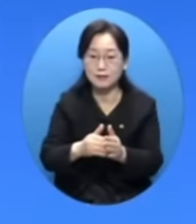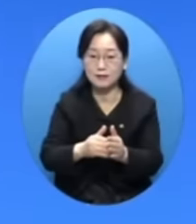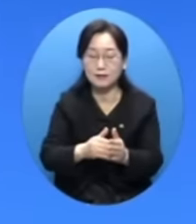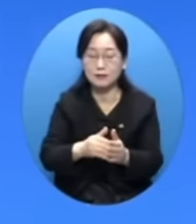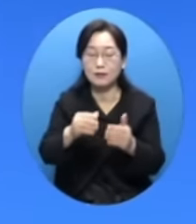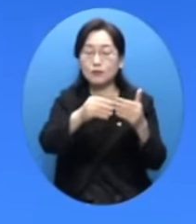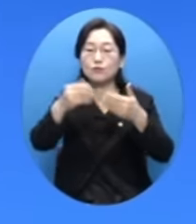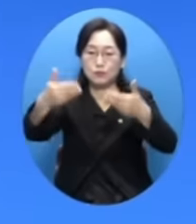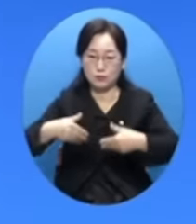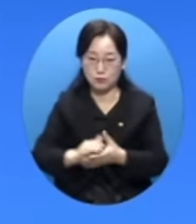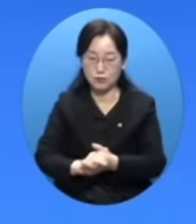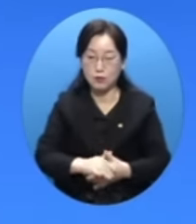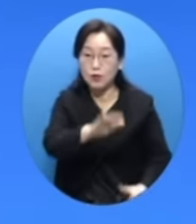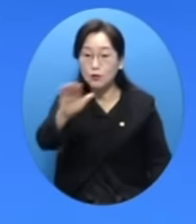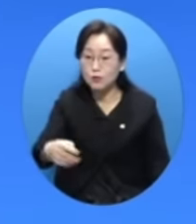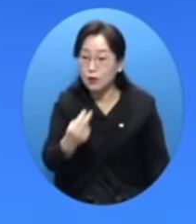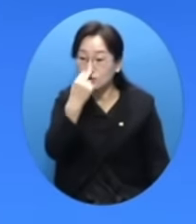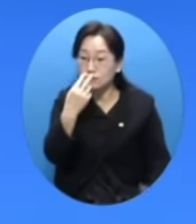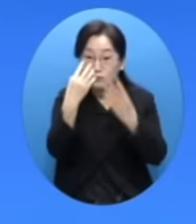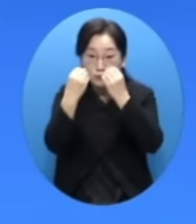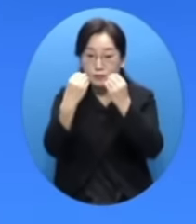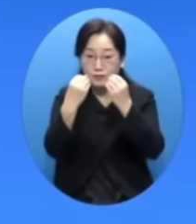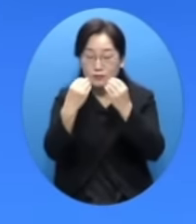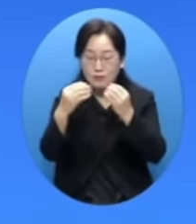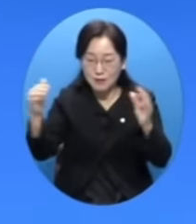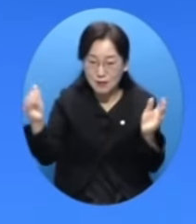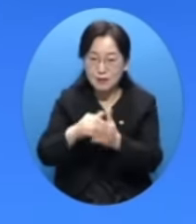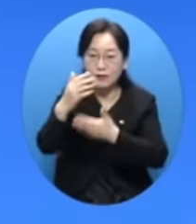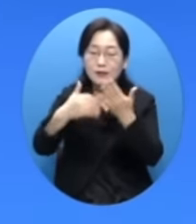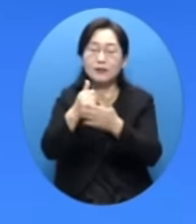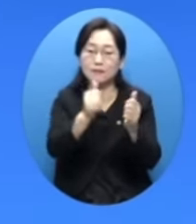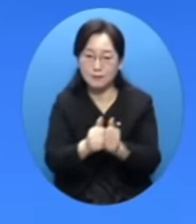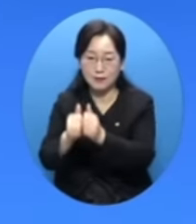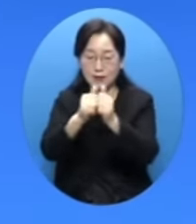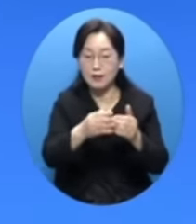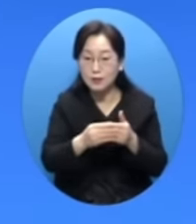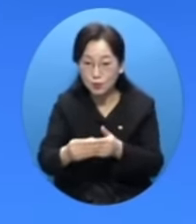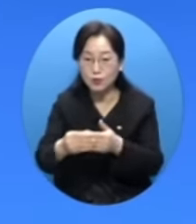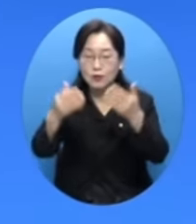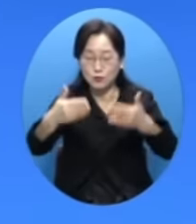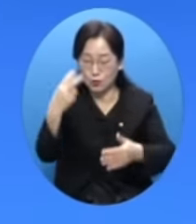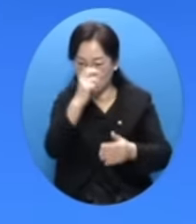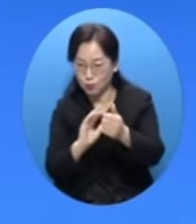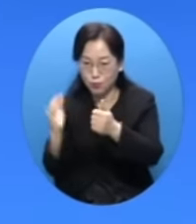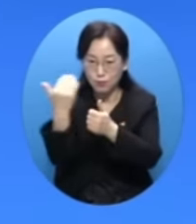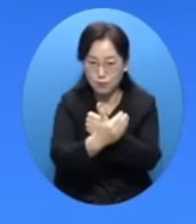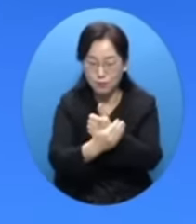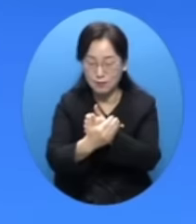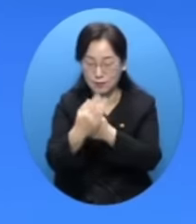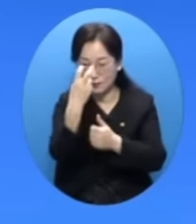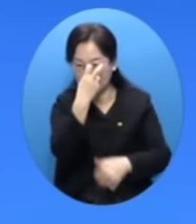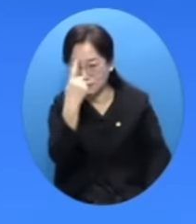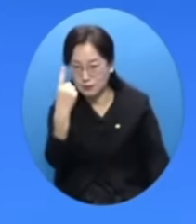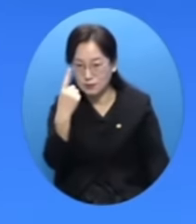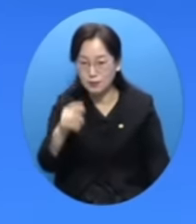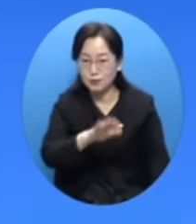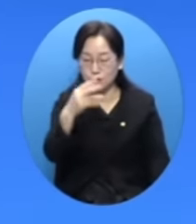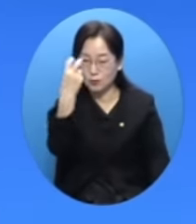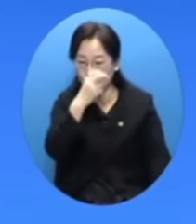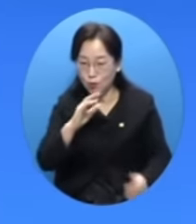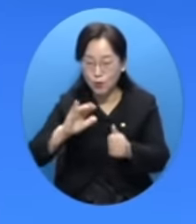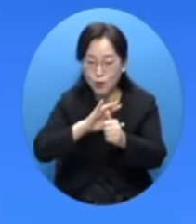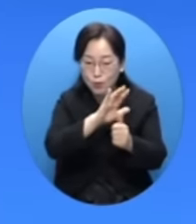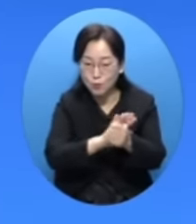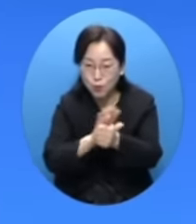인도하시리로다. 우리가 호흡이 다는 그날까지 하나님이 함께 하시고 인도하시고 보호하시고 지키시고 우리를 돌봐